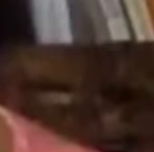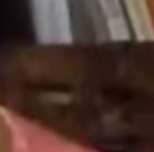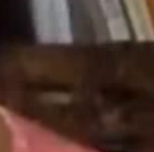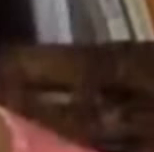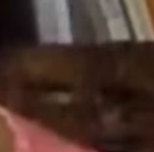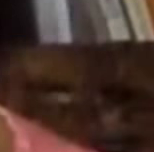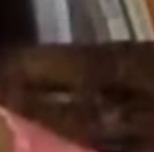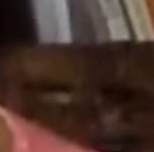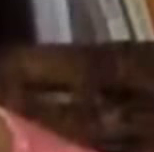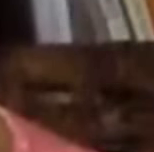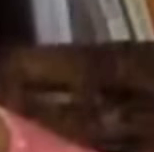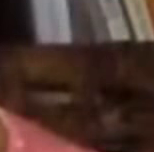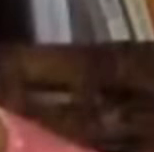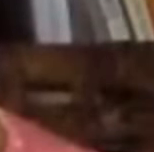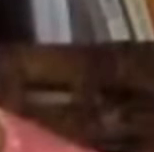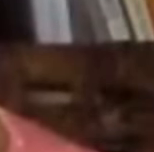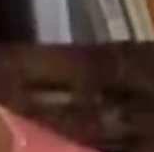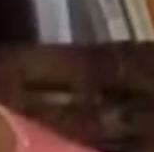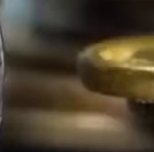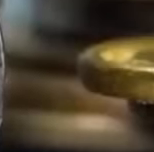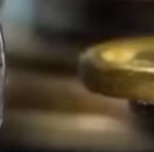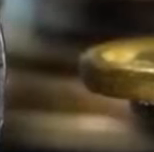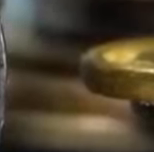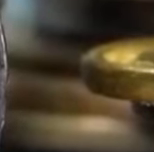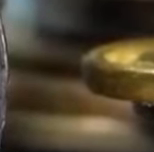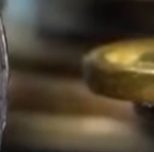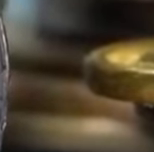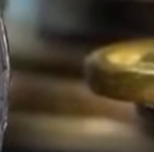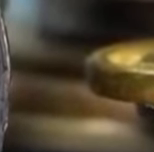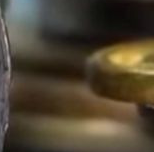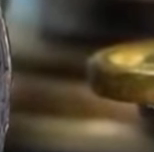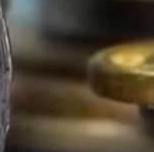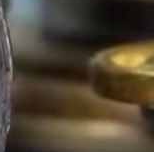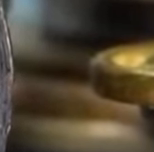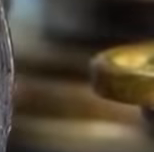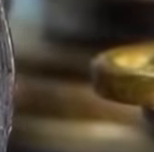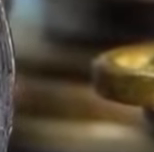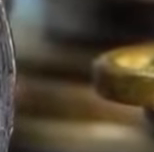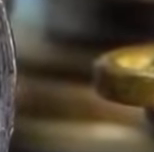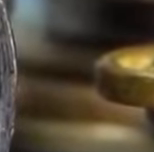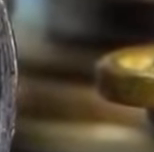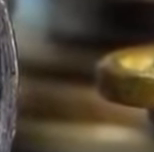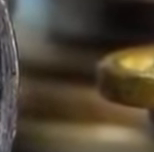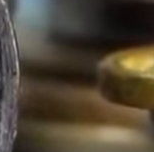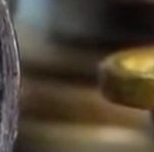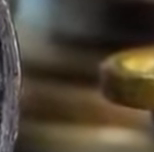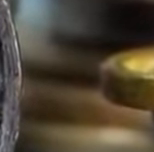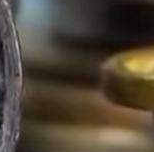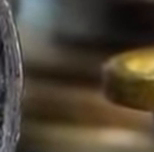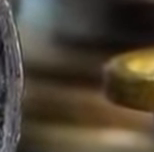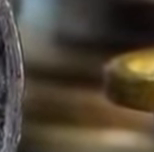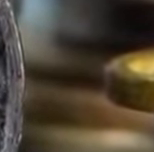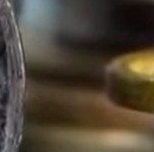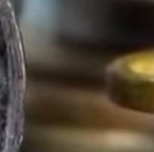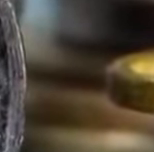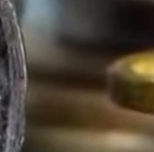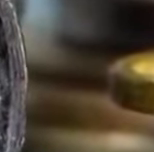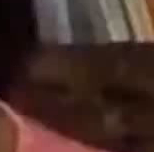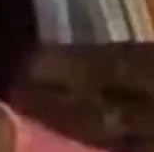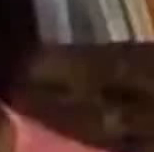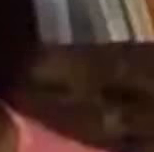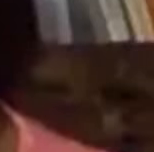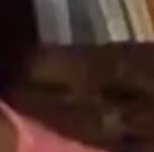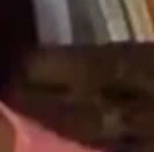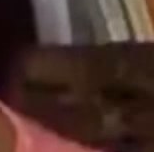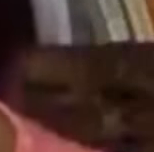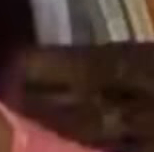so he built a lot of infrastructures. Sa totoo lang naman, kaba naman ng bayan ang ginawa niya. Those are public funds.